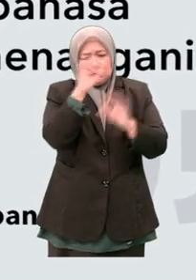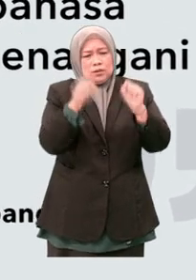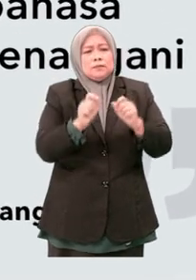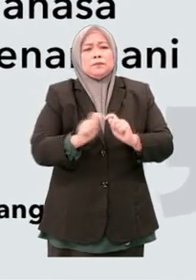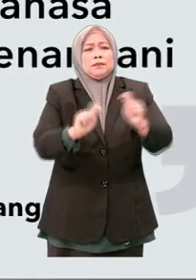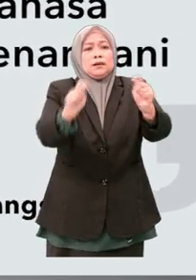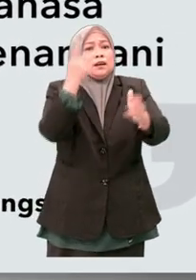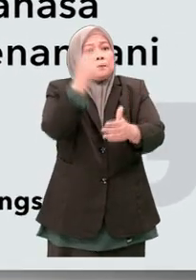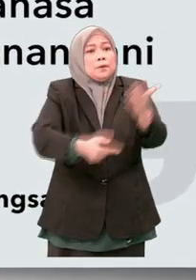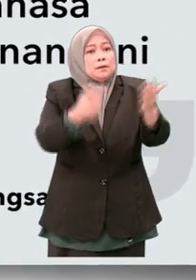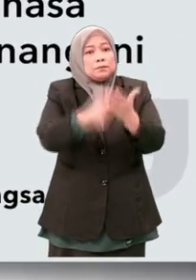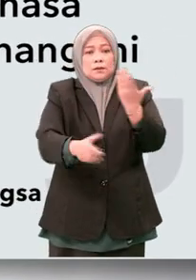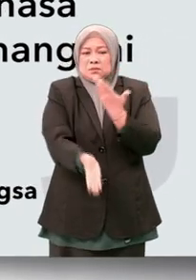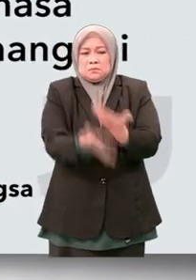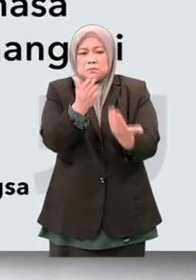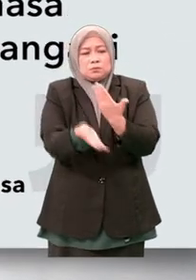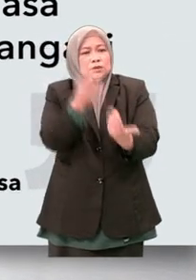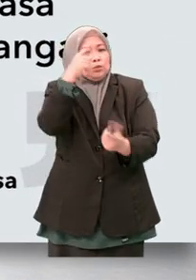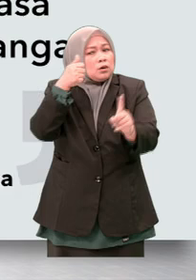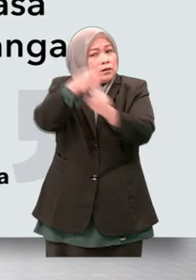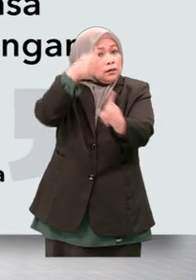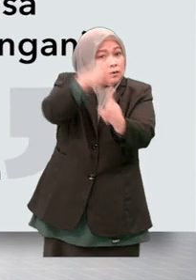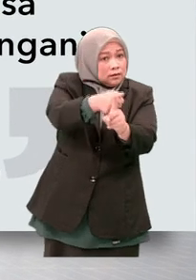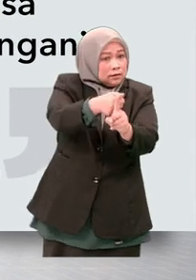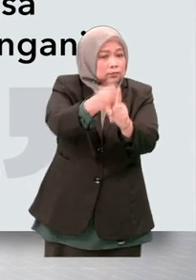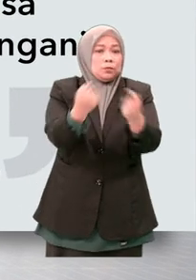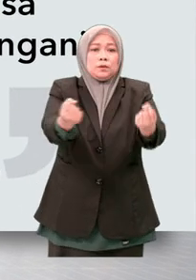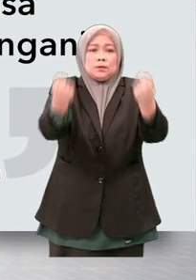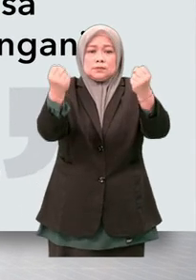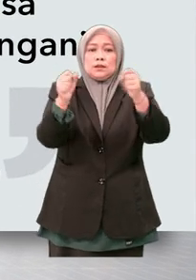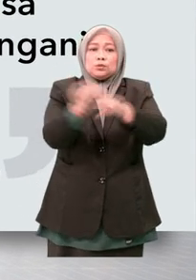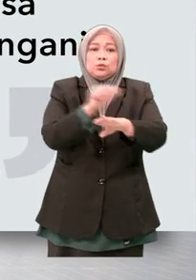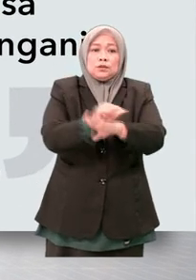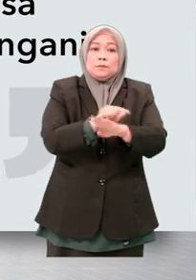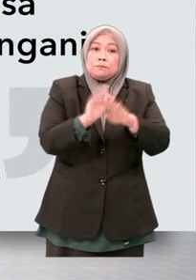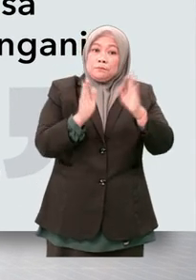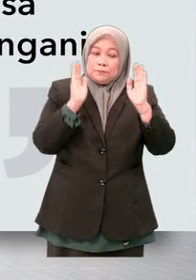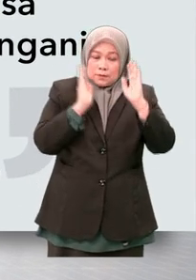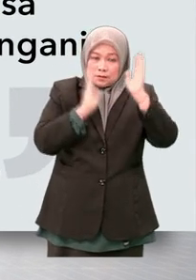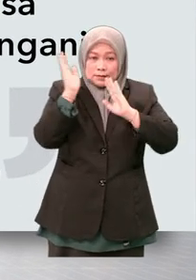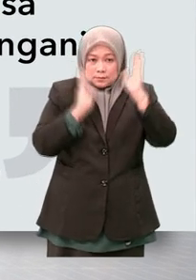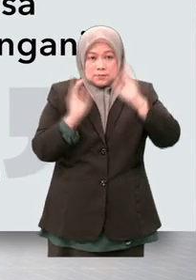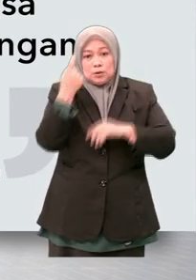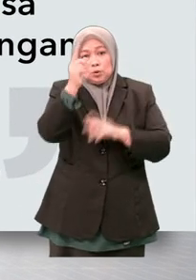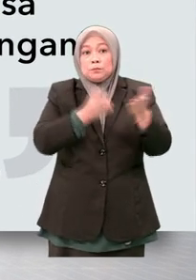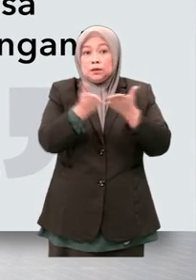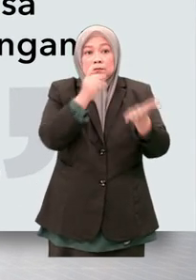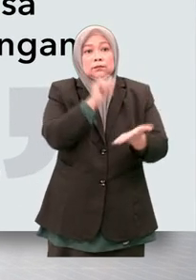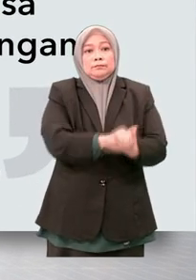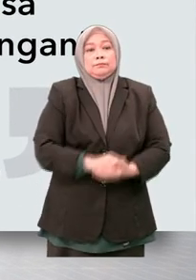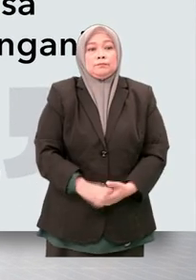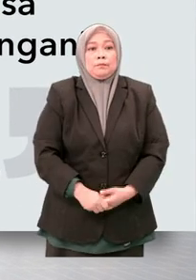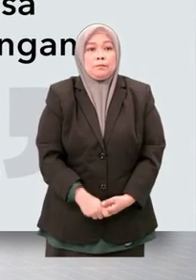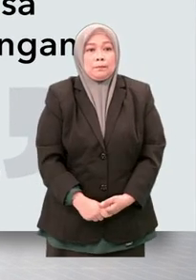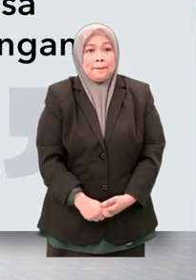diambil ke atas pihak mengambil mudah atas arahan berkaitan pemerkosaan penggunaan bahasa kebangsaan dalam peringatan itu